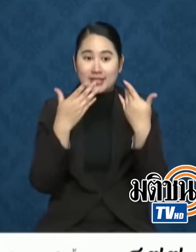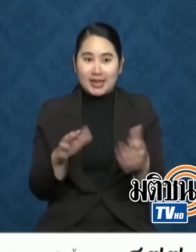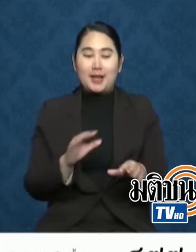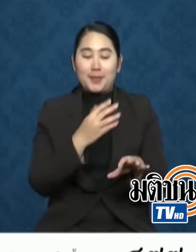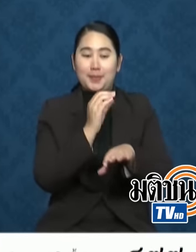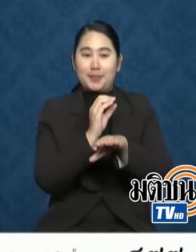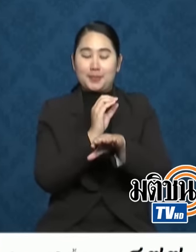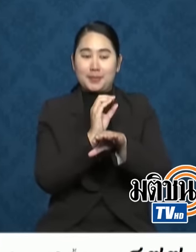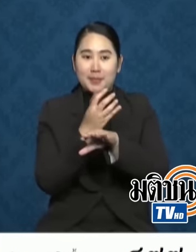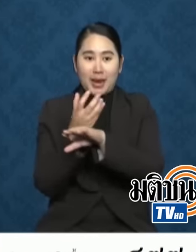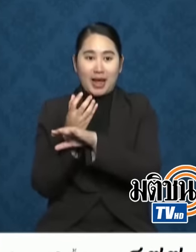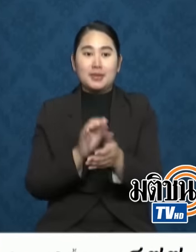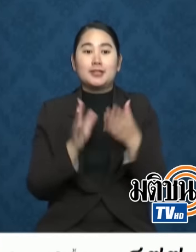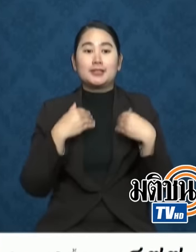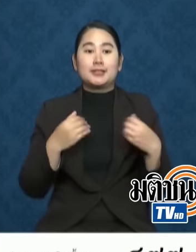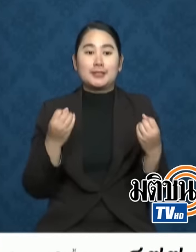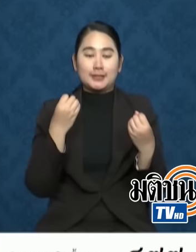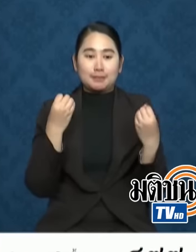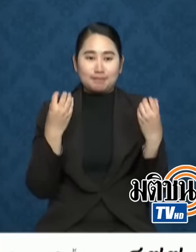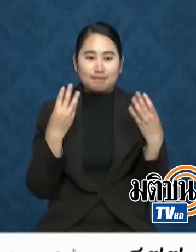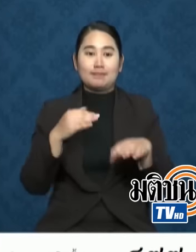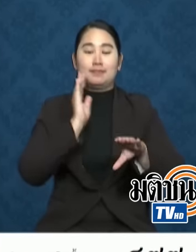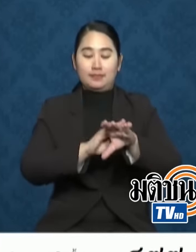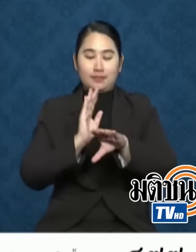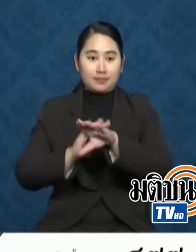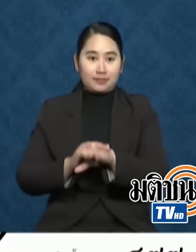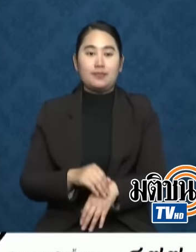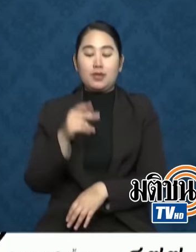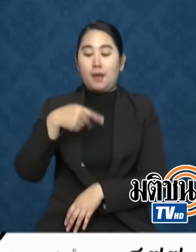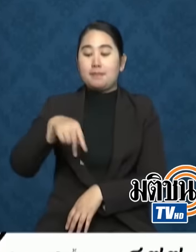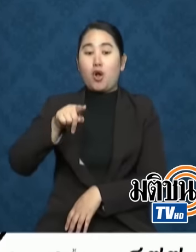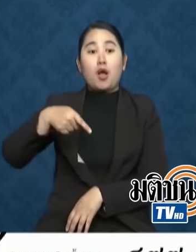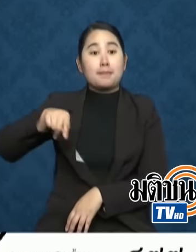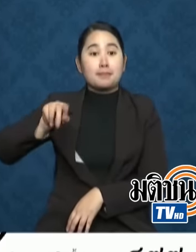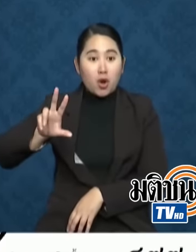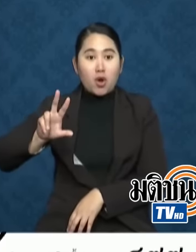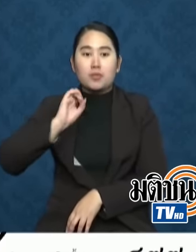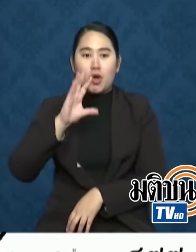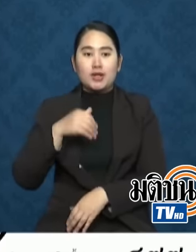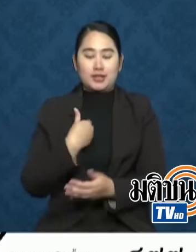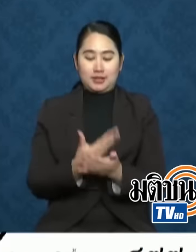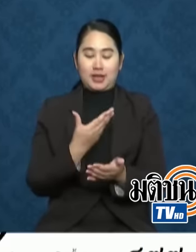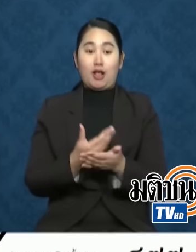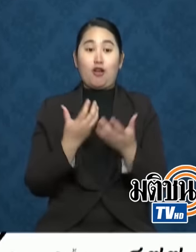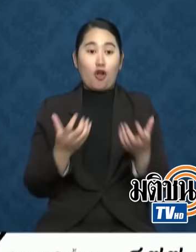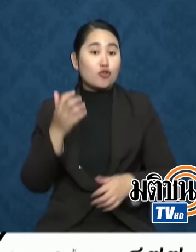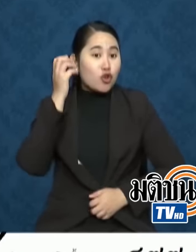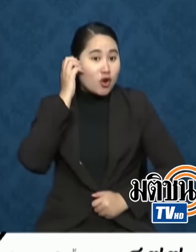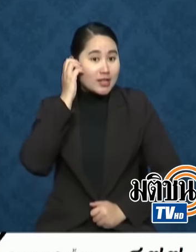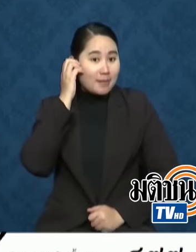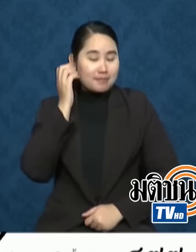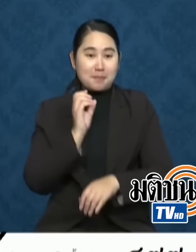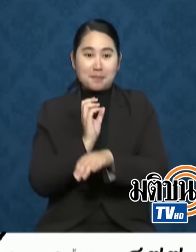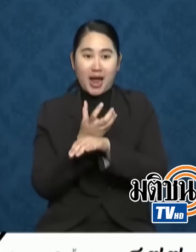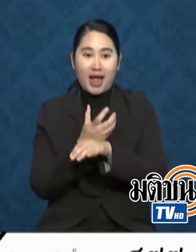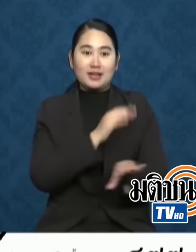ต่อผมเห็นงบประมาณของกระทรวงมหาดไทยกรมป้องกันและบรรเทาสาธารณภัยนะครับเรื่องของการแจ้งเตือนผ่านสัญญาณโทรศัพท์